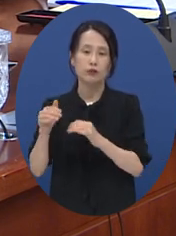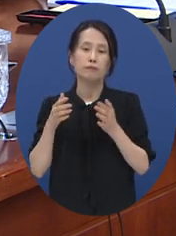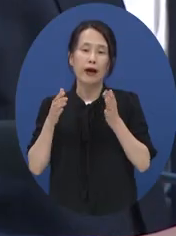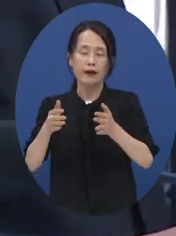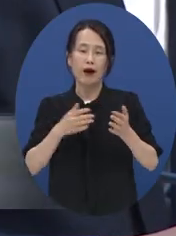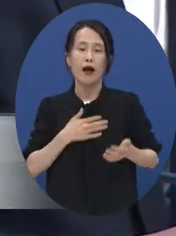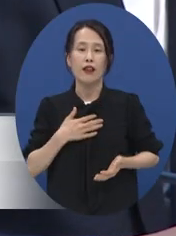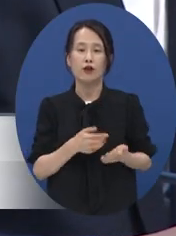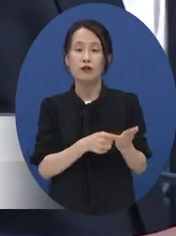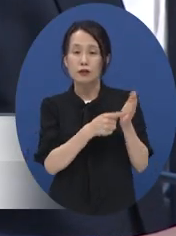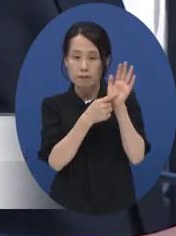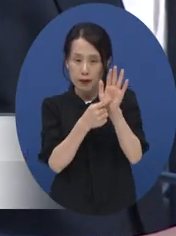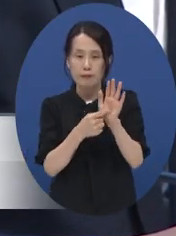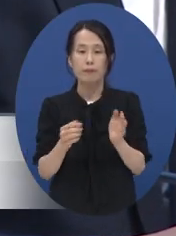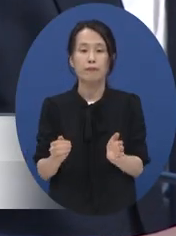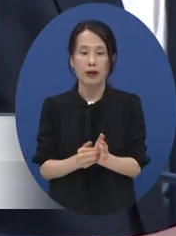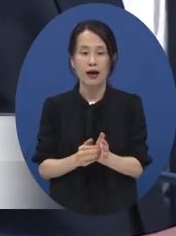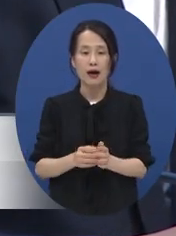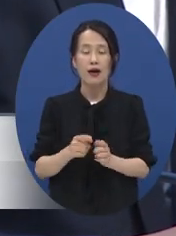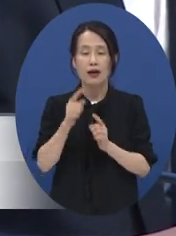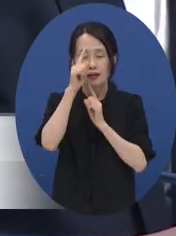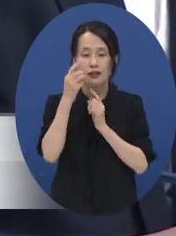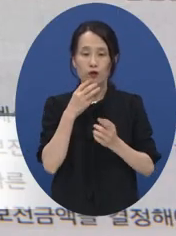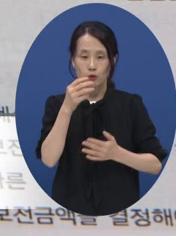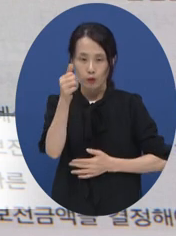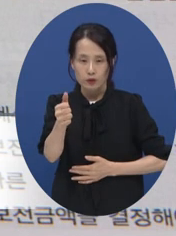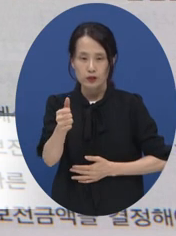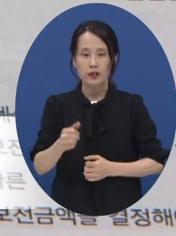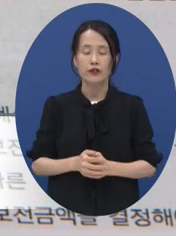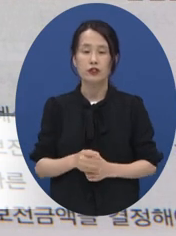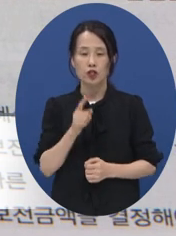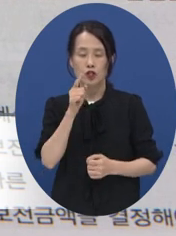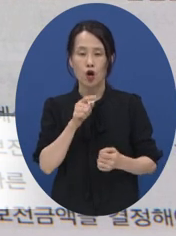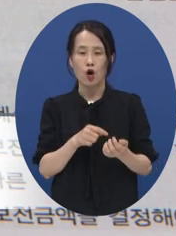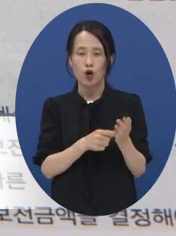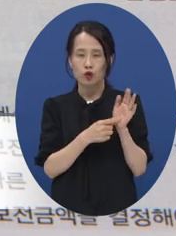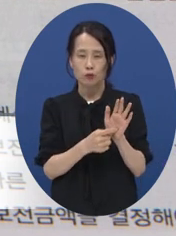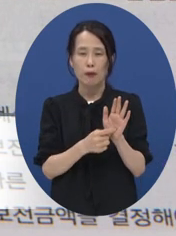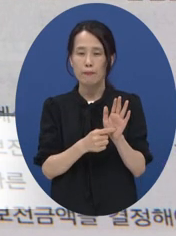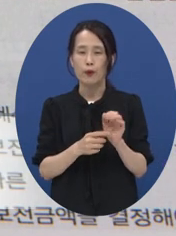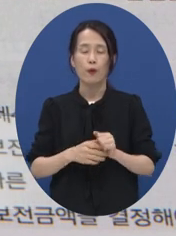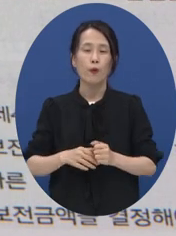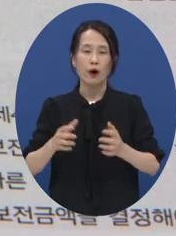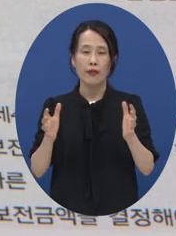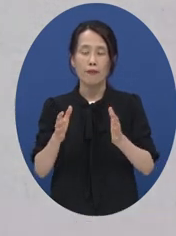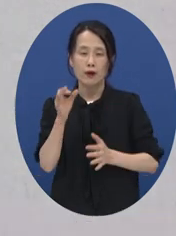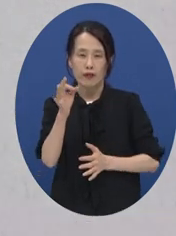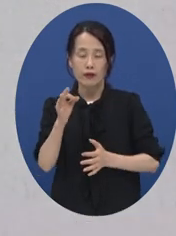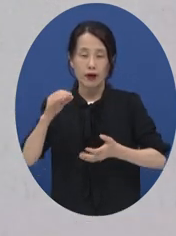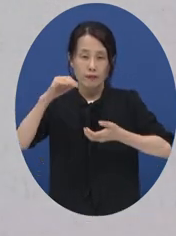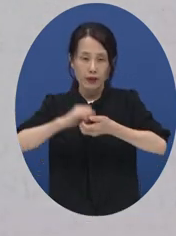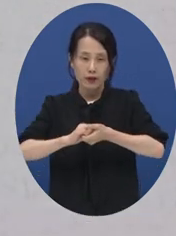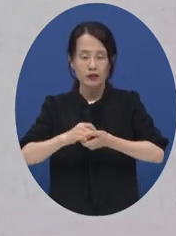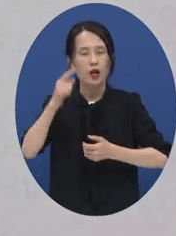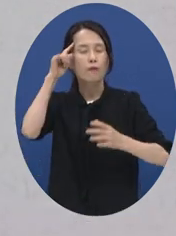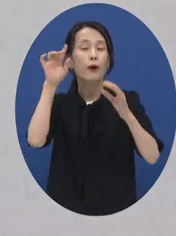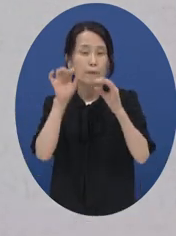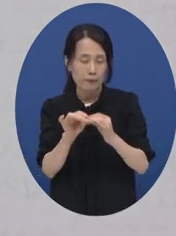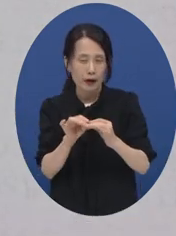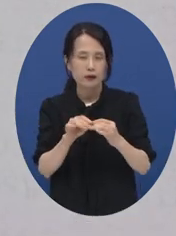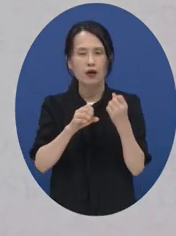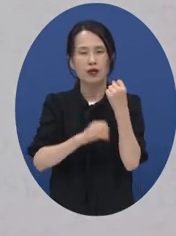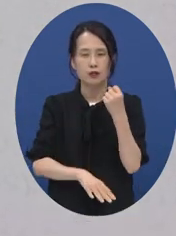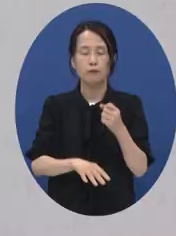자리입니다. 토론회에 참석한 이재명 경기도지사는 정부가 발표한 분양가 상한제와 관련해 전적으로 동의한다며